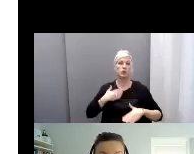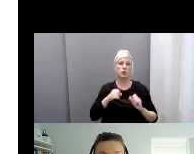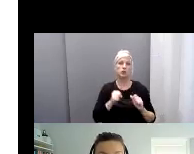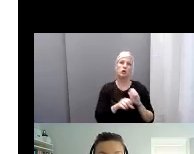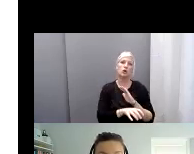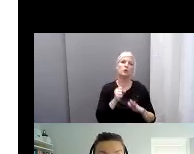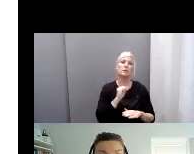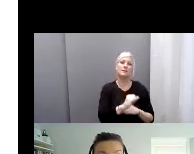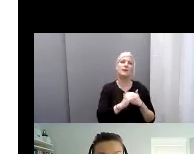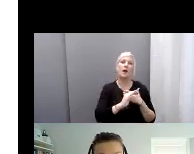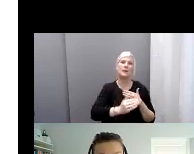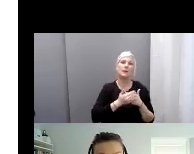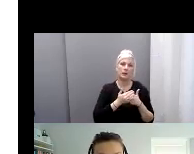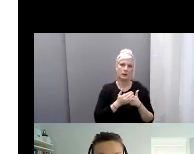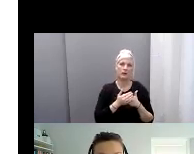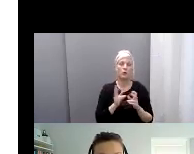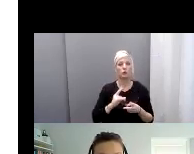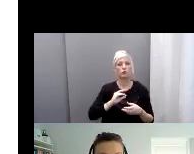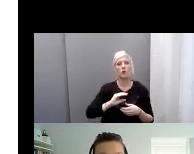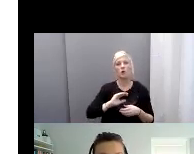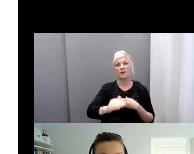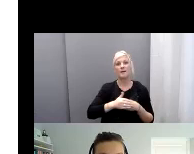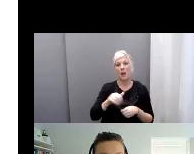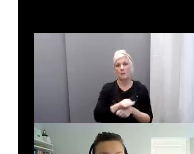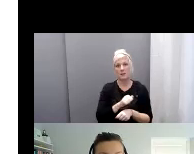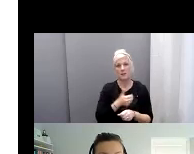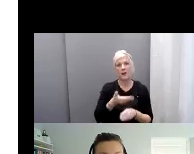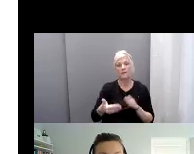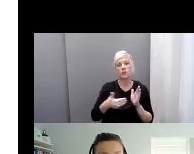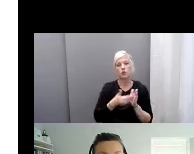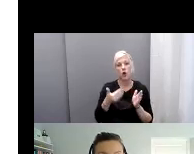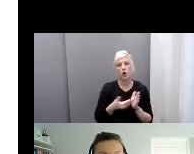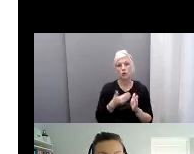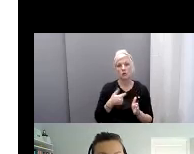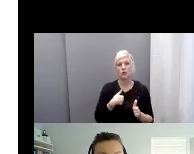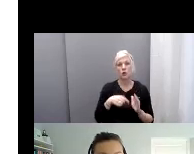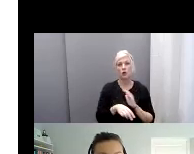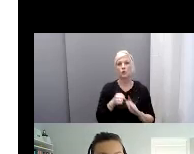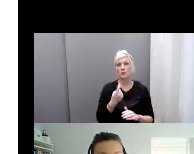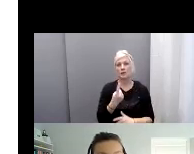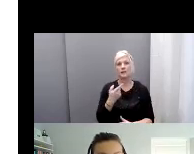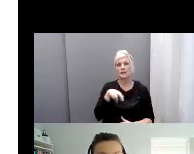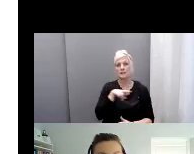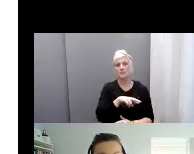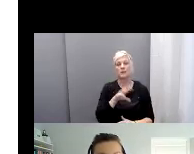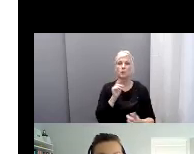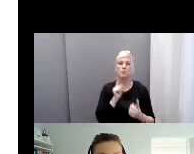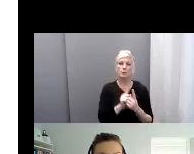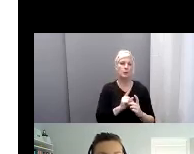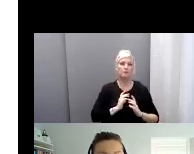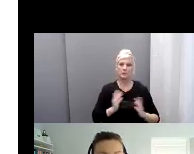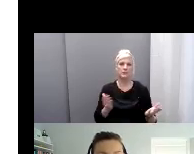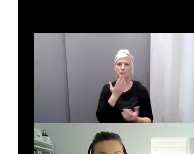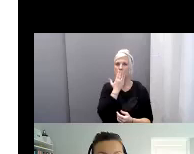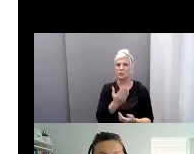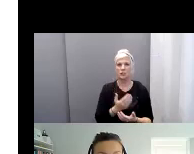Och även i rehabilitering efter skada, som jag hade ett exempel på. Sen är det